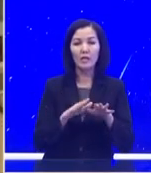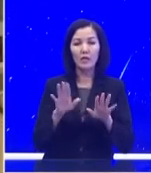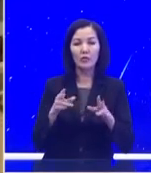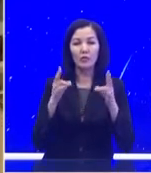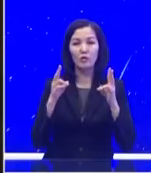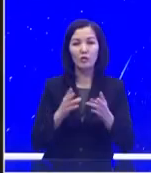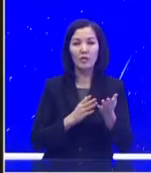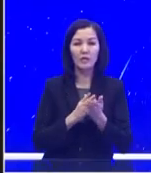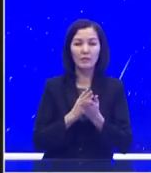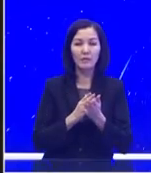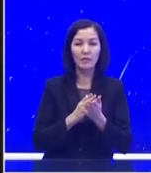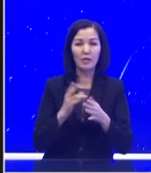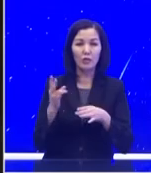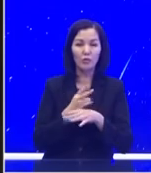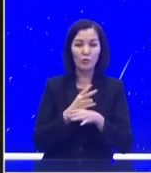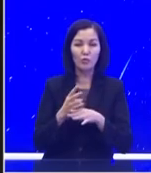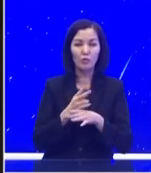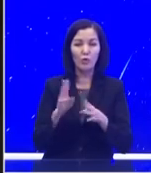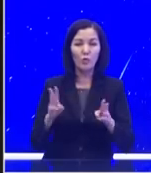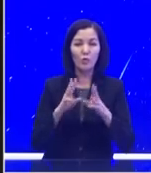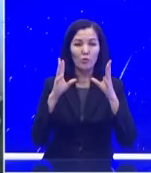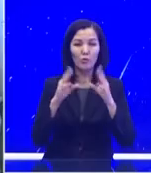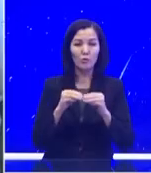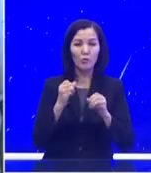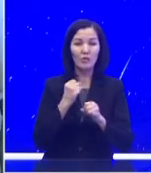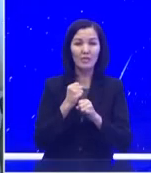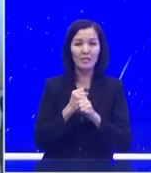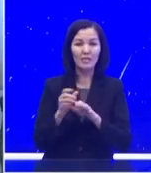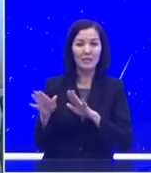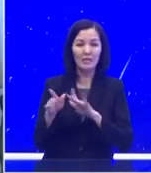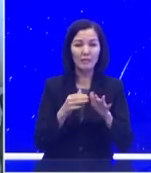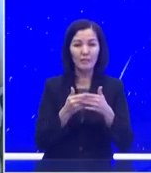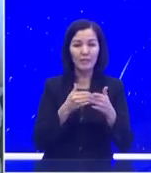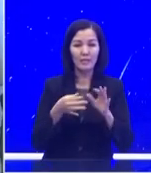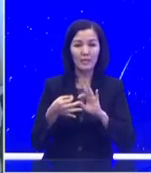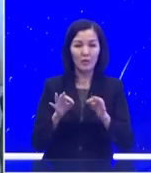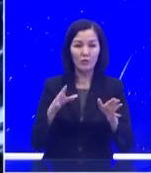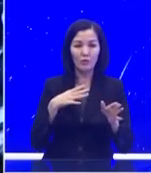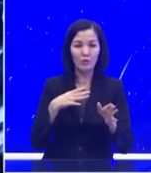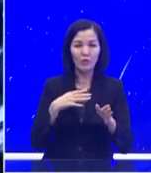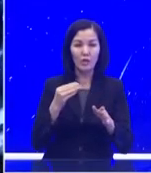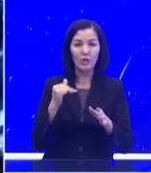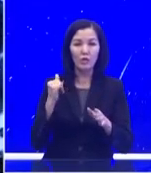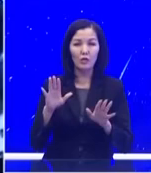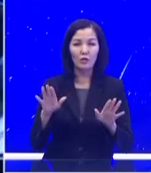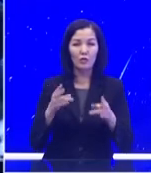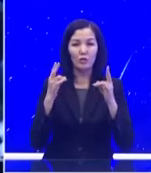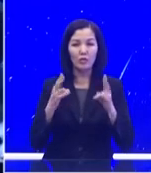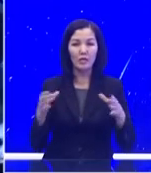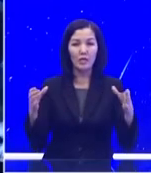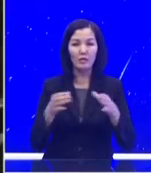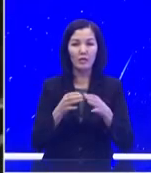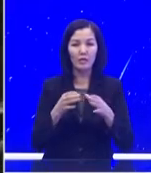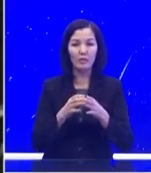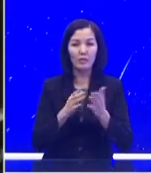төтеншеліктердің біліктілігін түнгі уақытта өрт сөндіру кезіндегі іс-әрекеттерін пысықтауды көздейді. Жалпы жаттығуға жетісулық төтенше жағдайлар